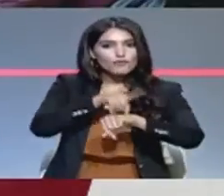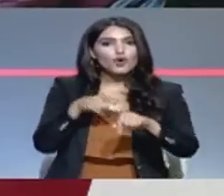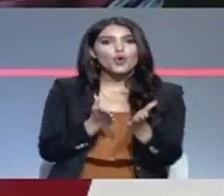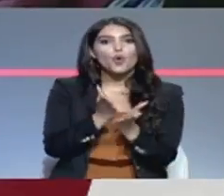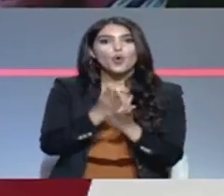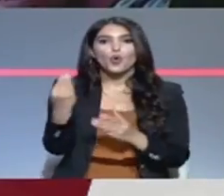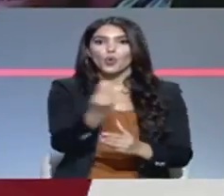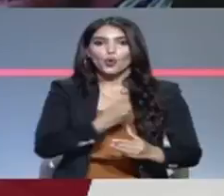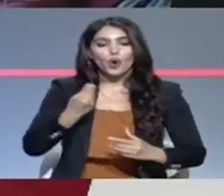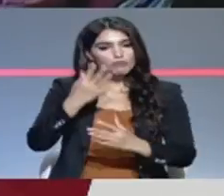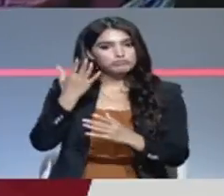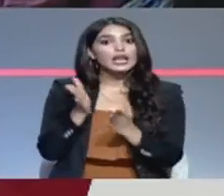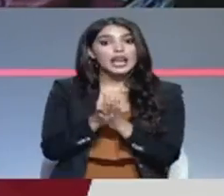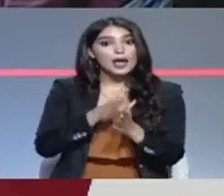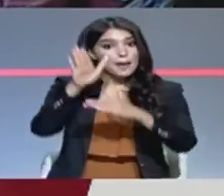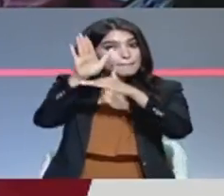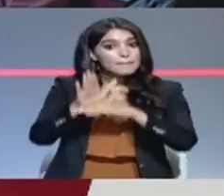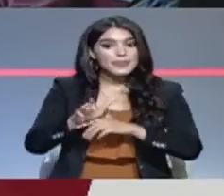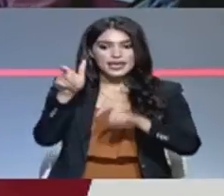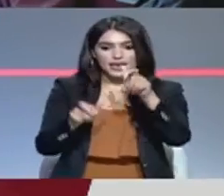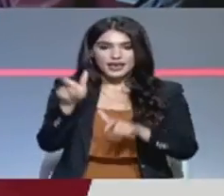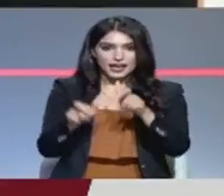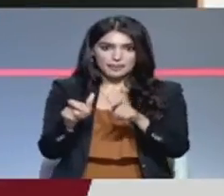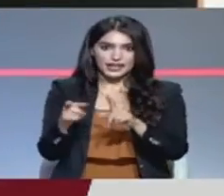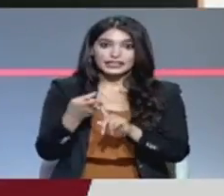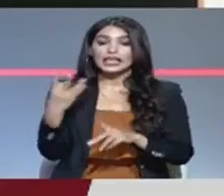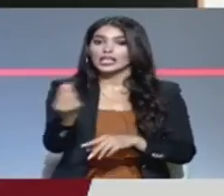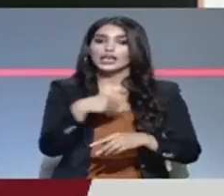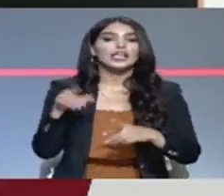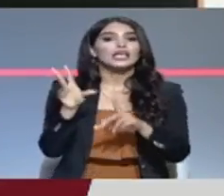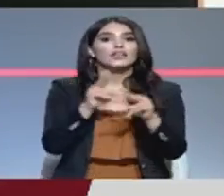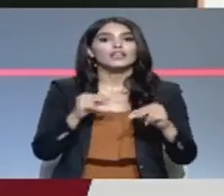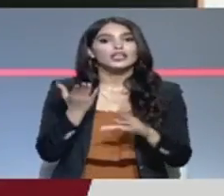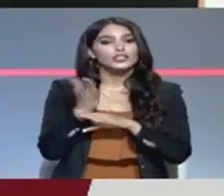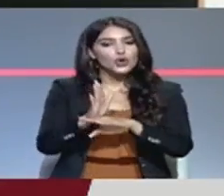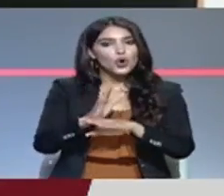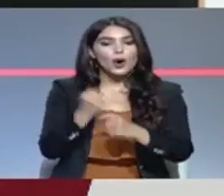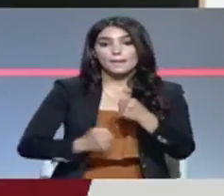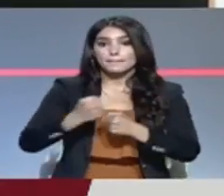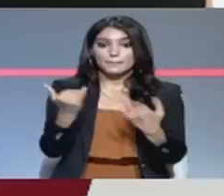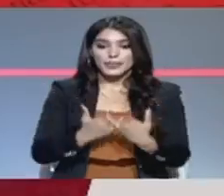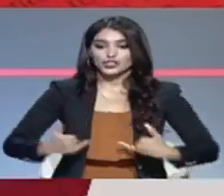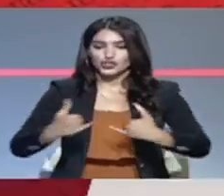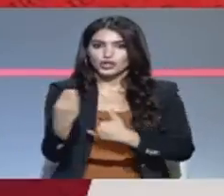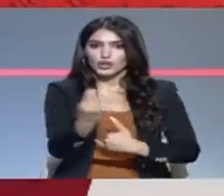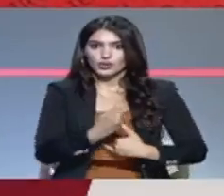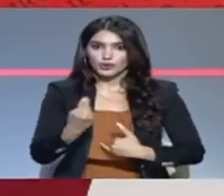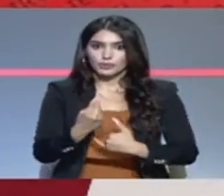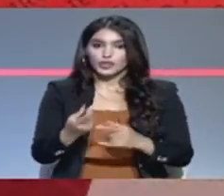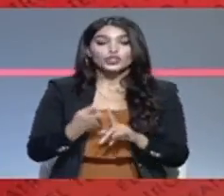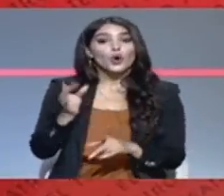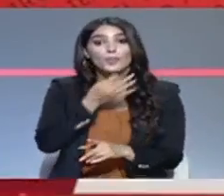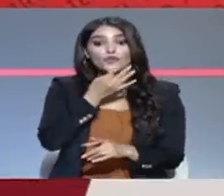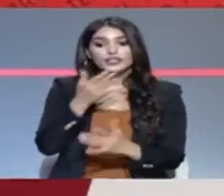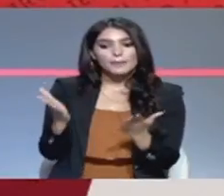الطفل وحرصها على حماية هذه الفئة، فضلا عن الدفع نحو إحداث مجالس بلدية للأطفال. مستفيدة من مشروع